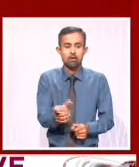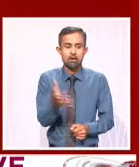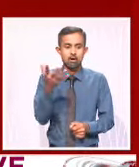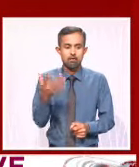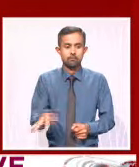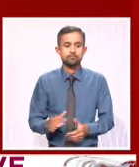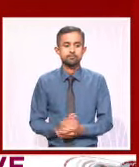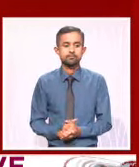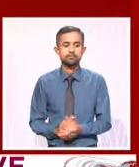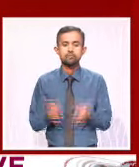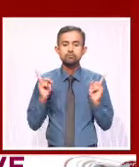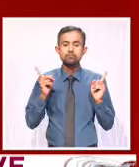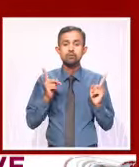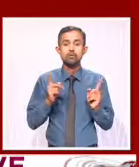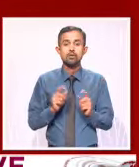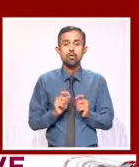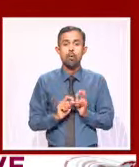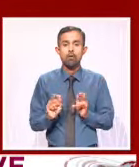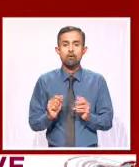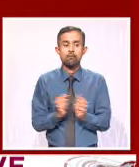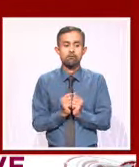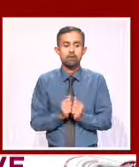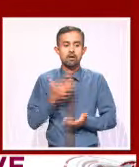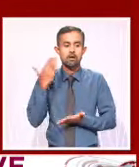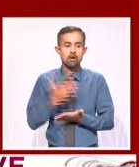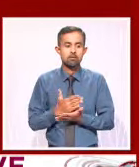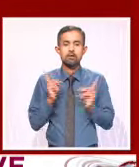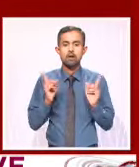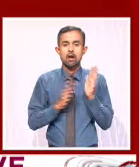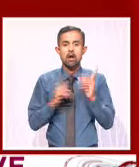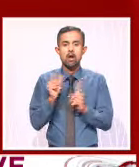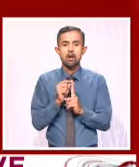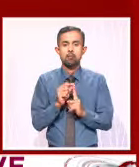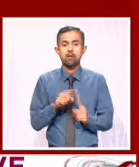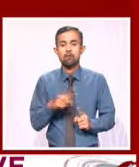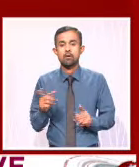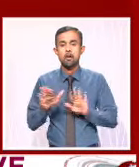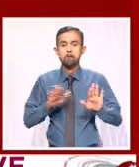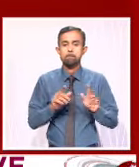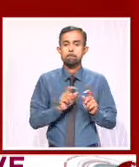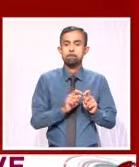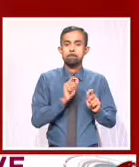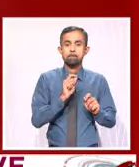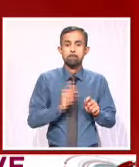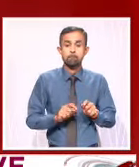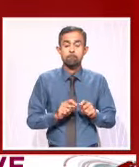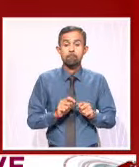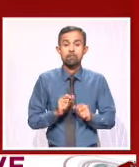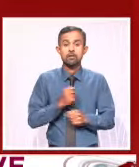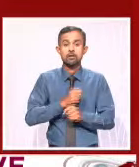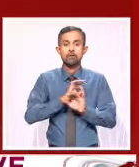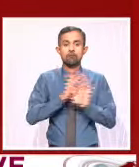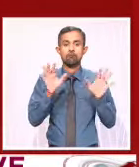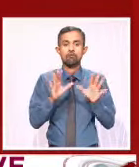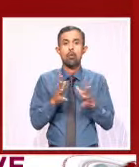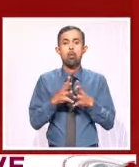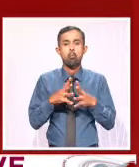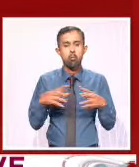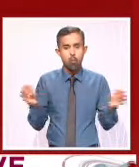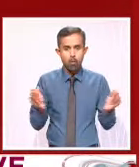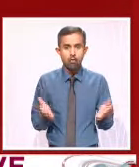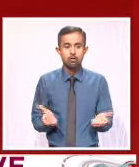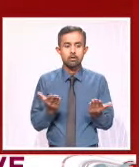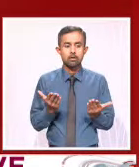කර තිබෙනවා. ක්‍රිකට් ආයතනයේ කටයුතු අතිටුවමින් ක්‍රීඩා අමාත්‍යවරයා අතුරු පාලන කමිටුවක් පත් කරමින් නිකුත් කළ ගැසට් නිවේදනයේ වළක්වාලීම